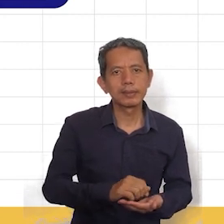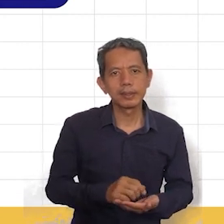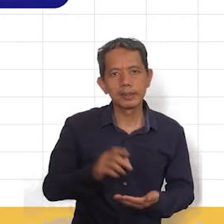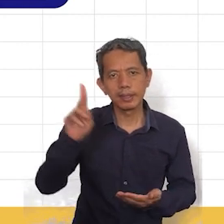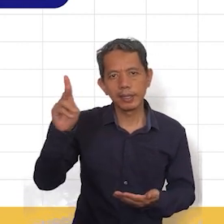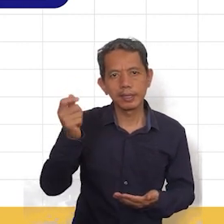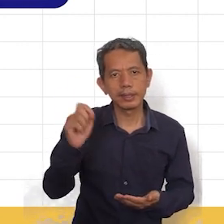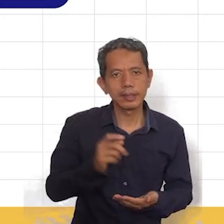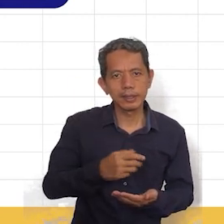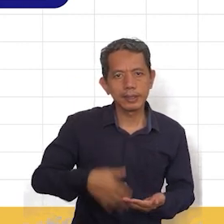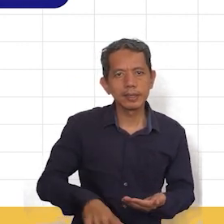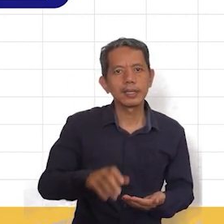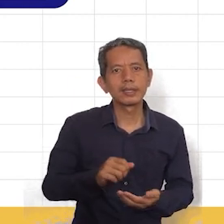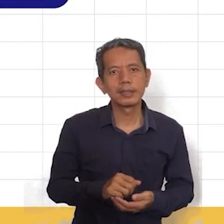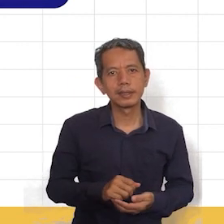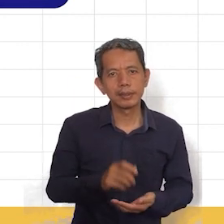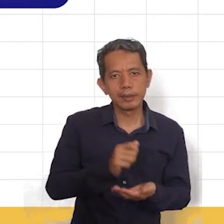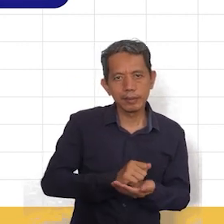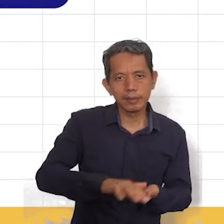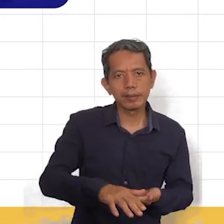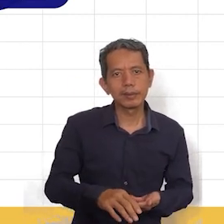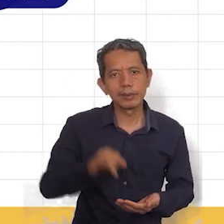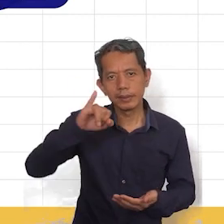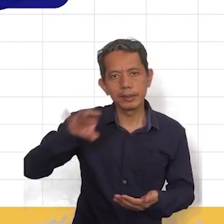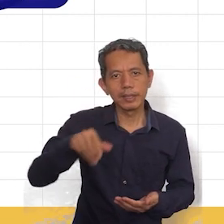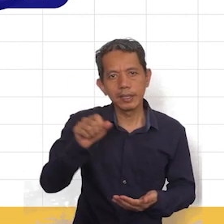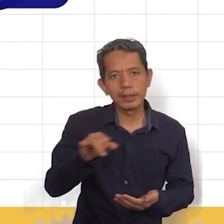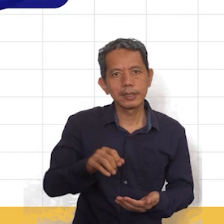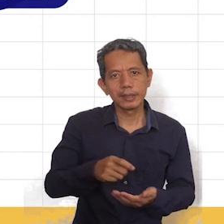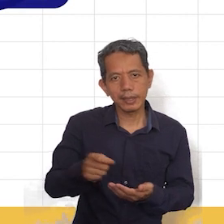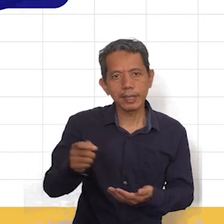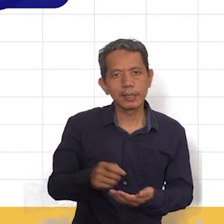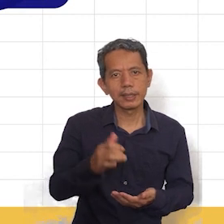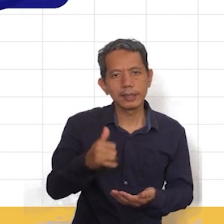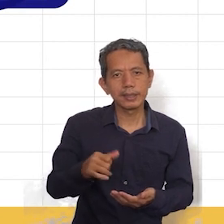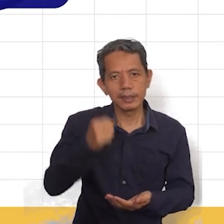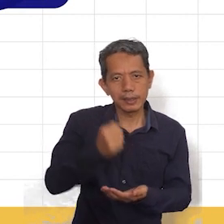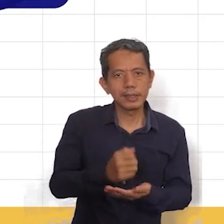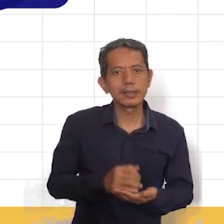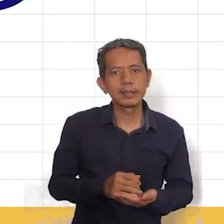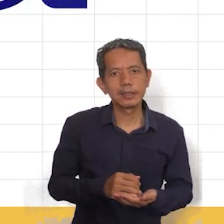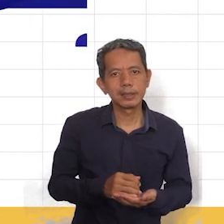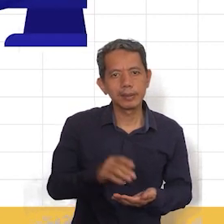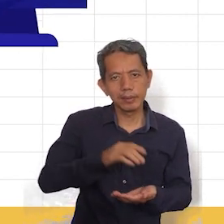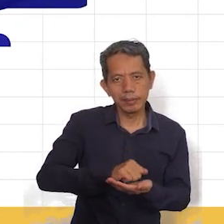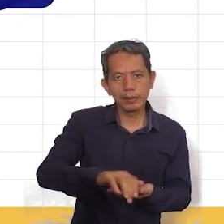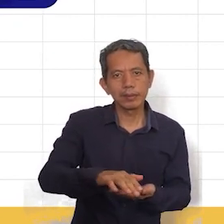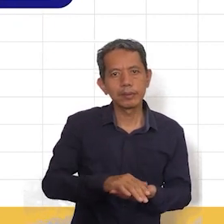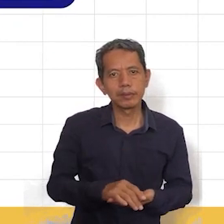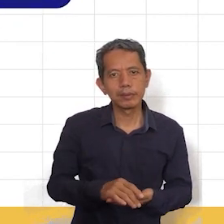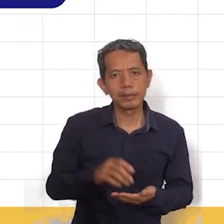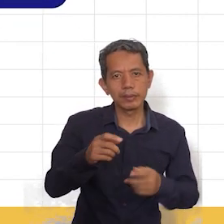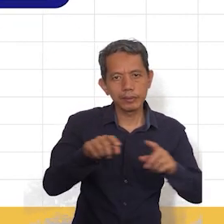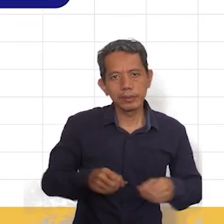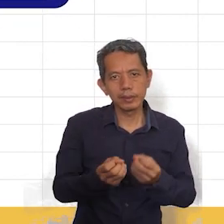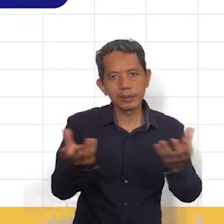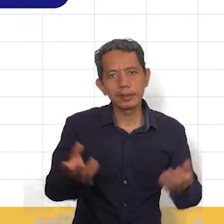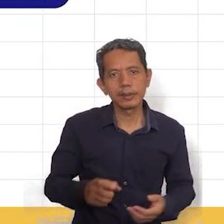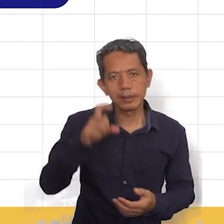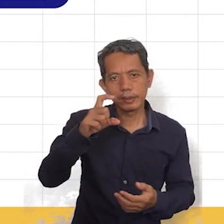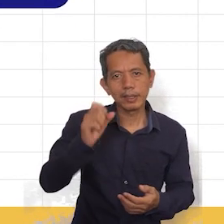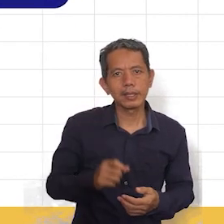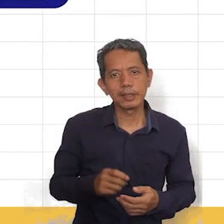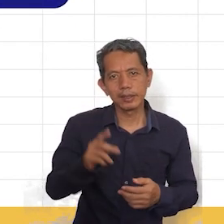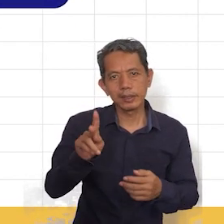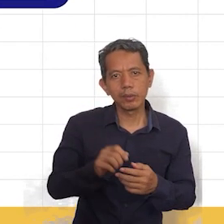fotokopi akte kelahiran, fotokopi ijazah terakhir yang telah dilegalisir, fotokopi surat keterangan